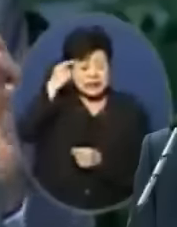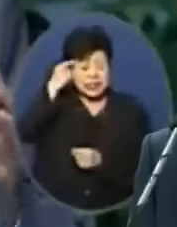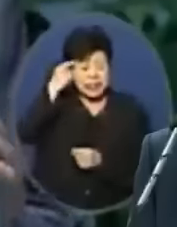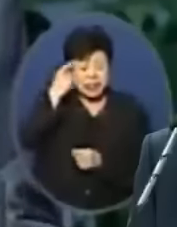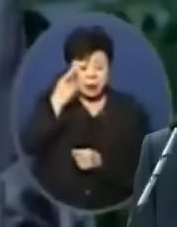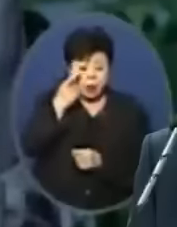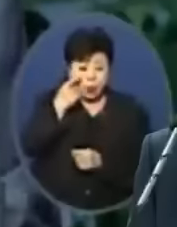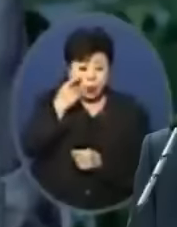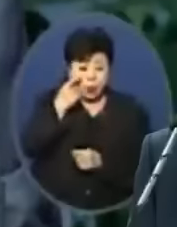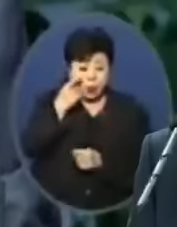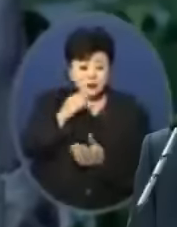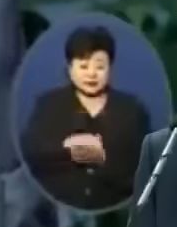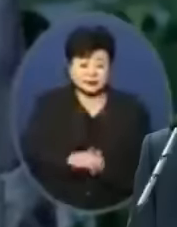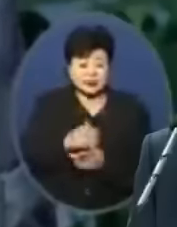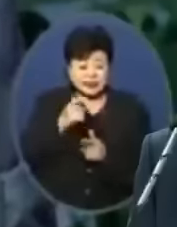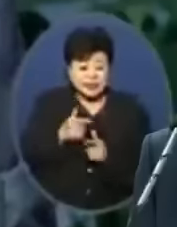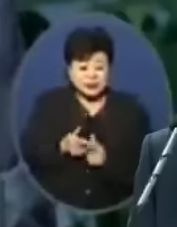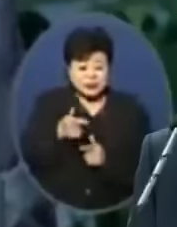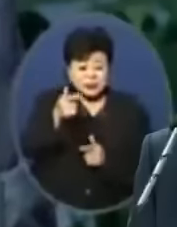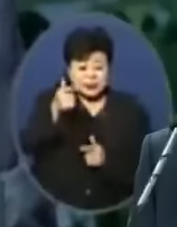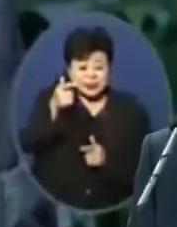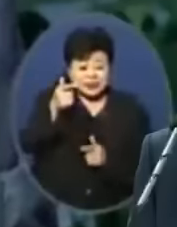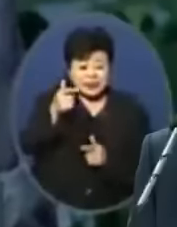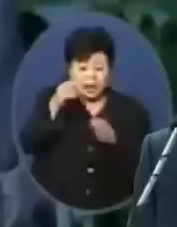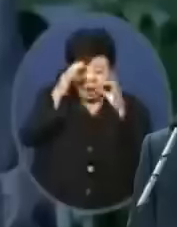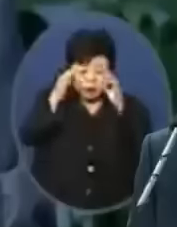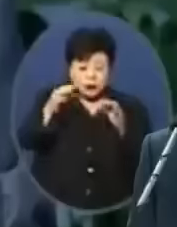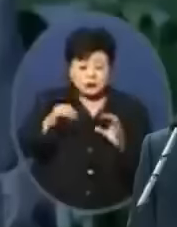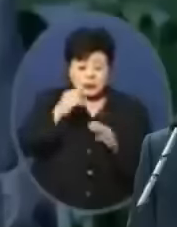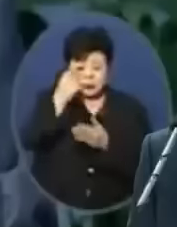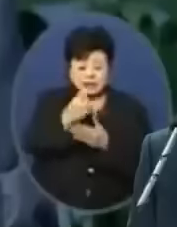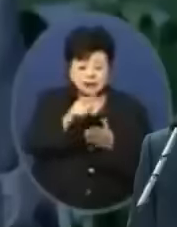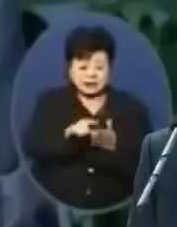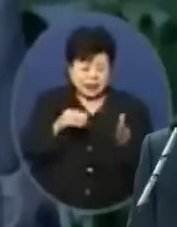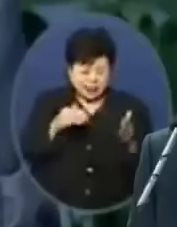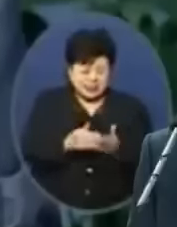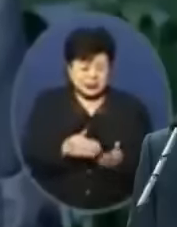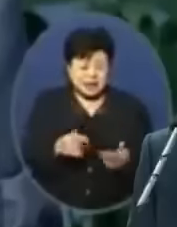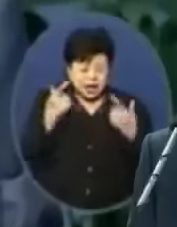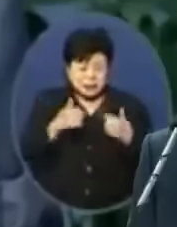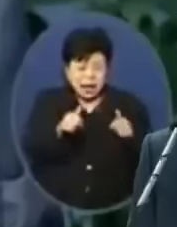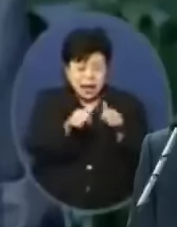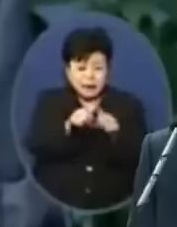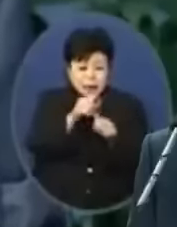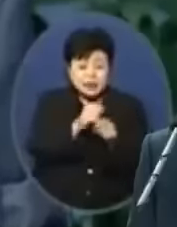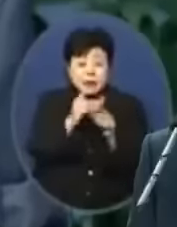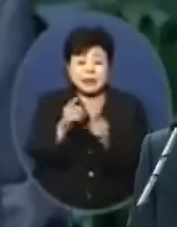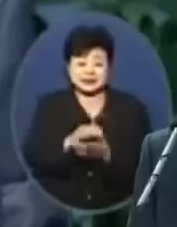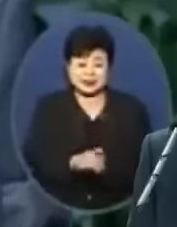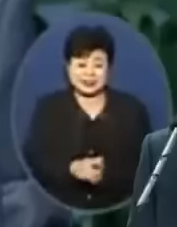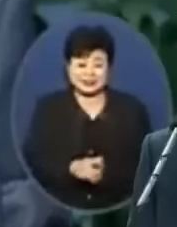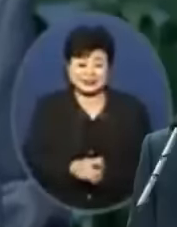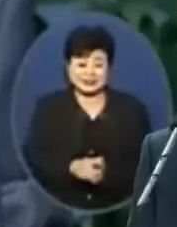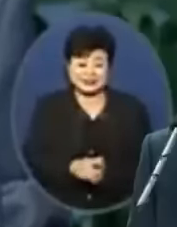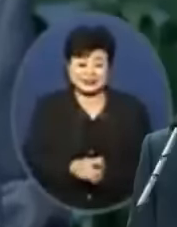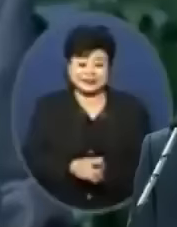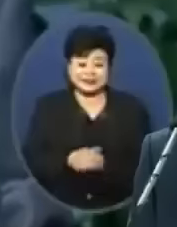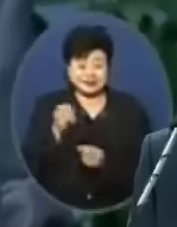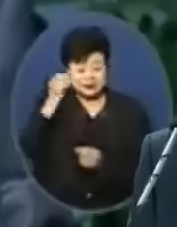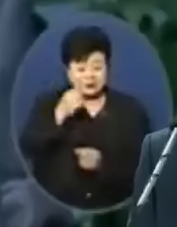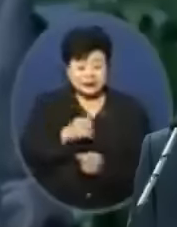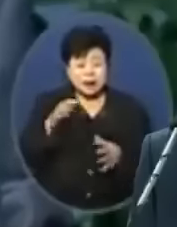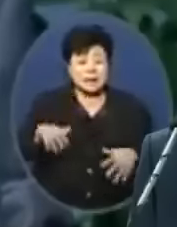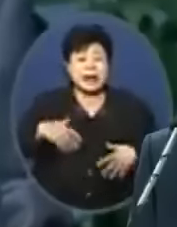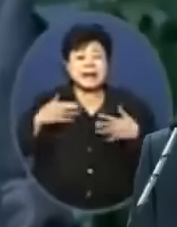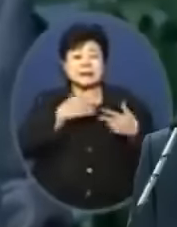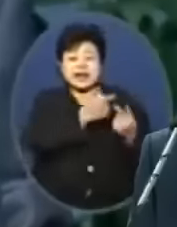보는 것입니다. 예수님이 볼지어다 세상 끝날까지 내가 너와 항상 함께하리라고 말씀하셨습니다. 성령은